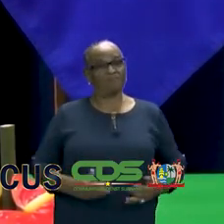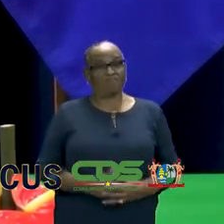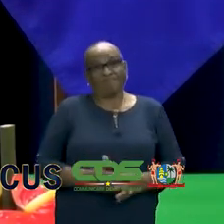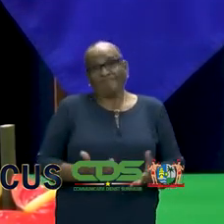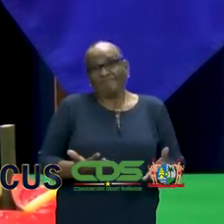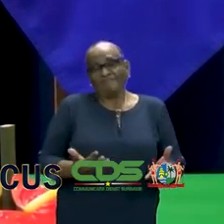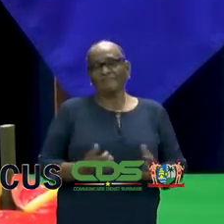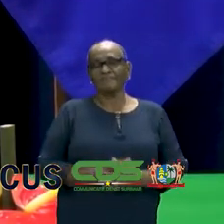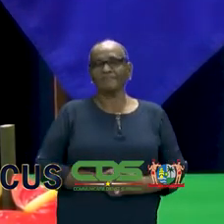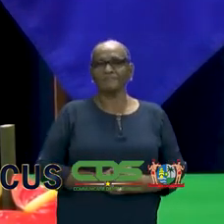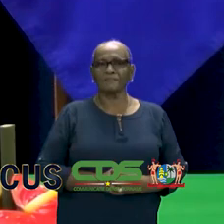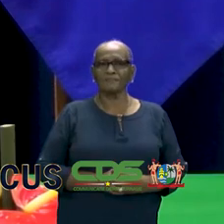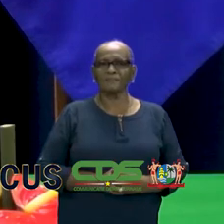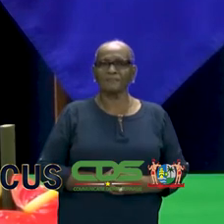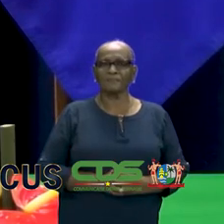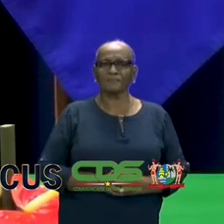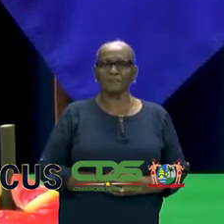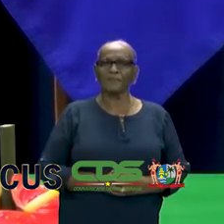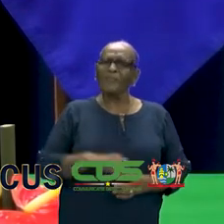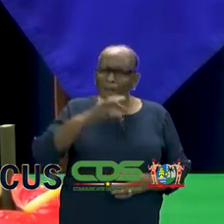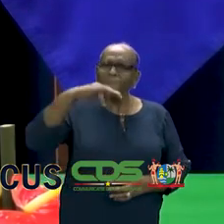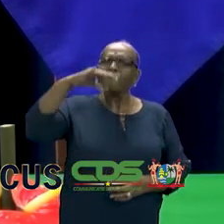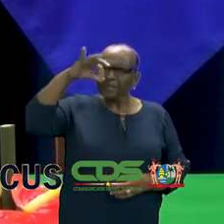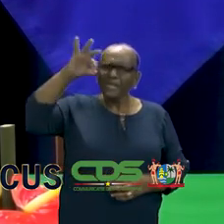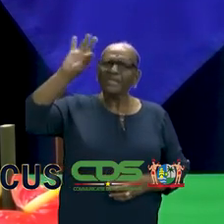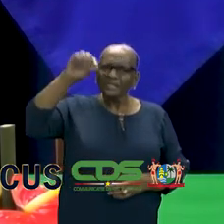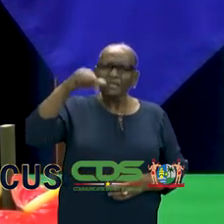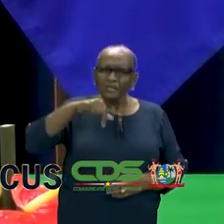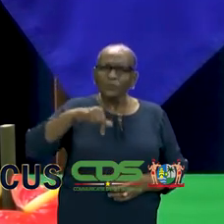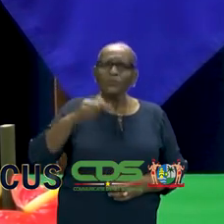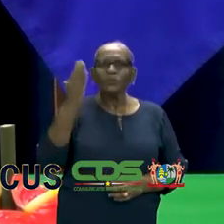worden. Dus nogmaals,